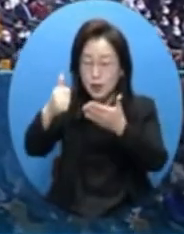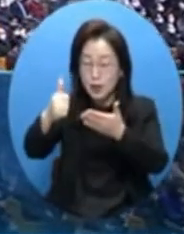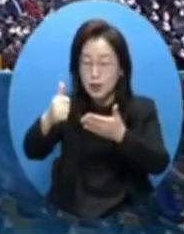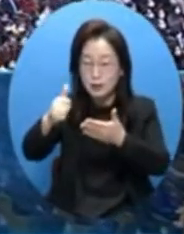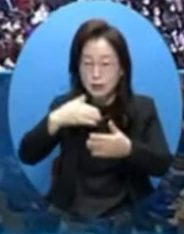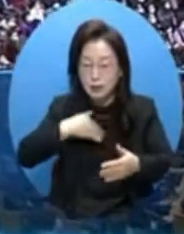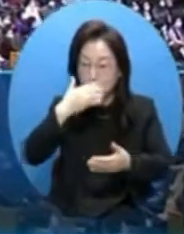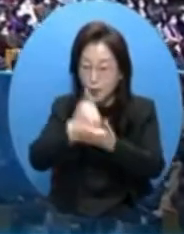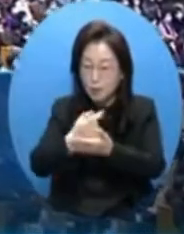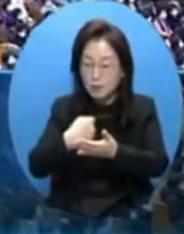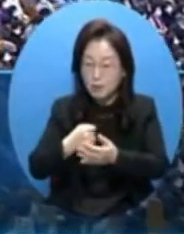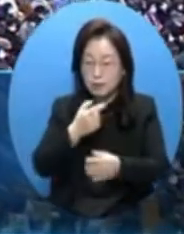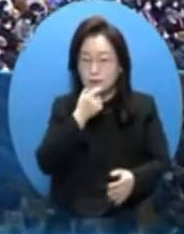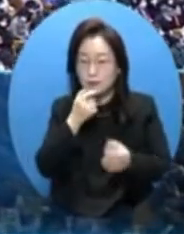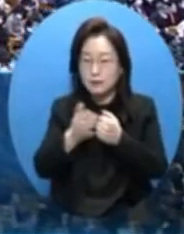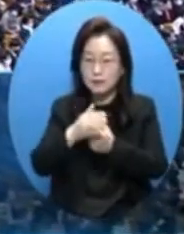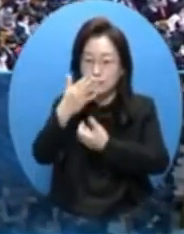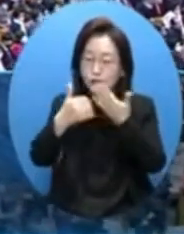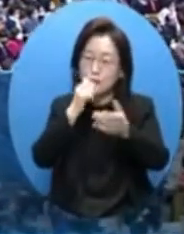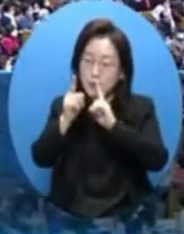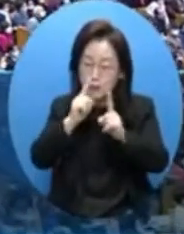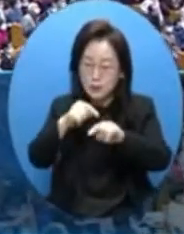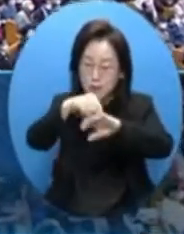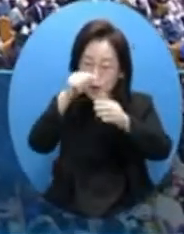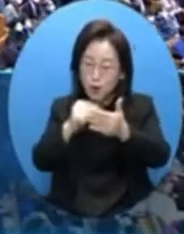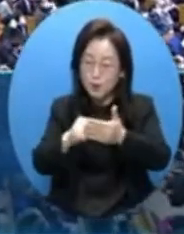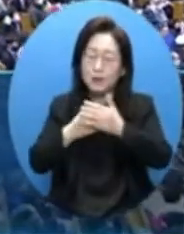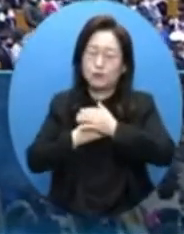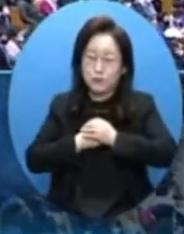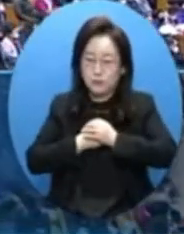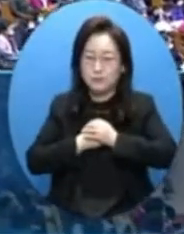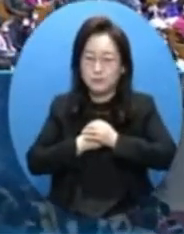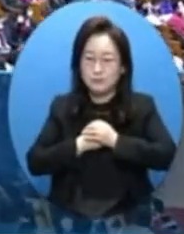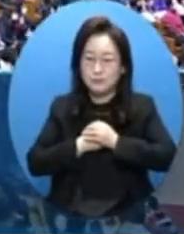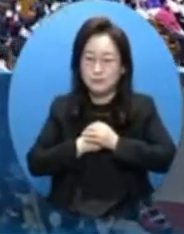아니하리하여 주의 말씀을 내 마음에 두었나이다